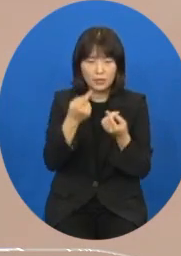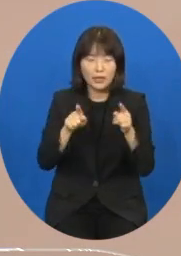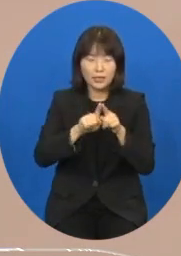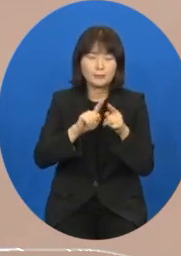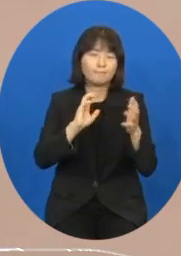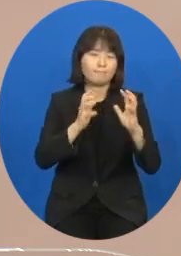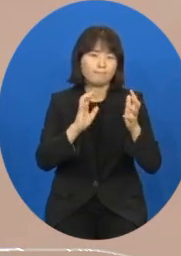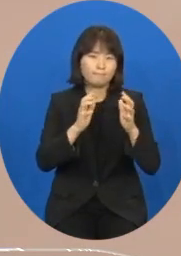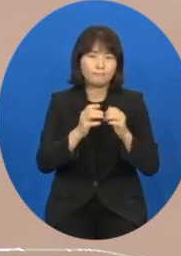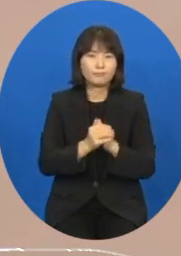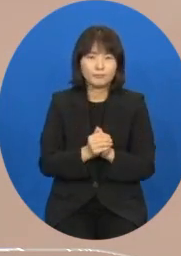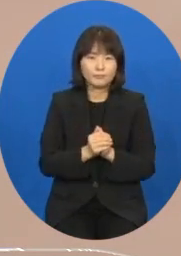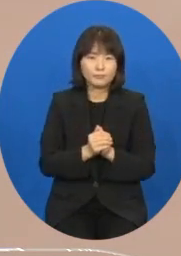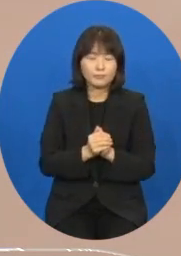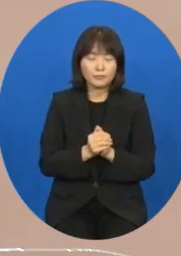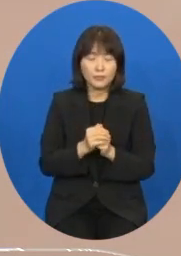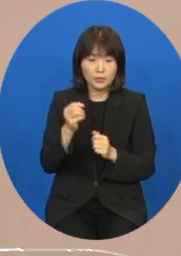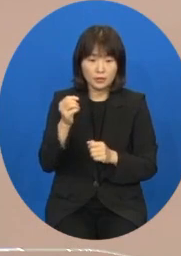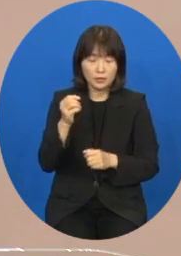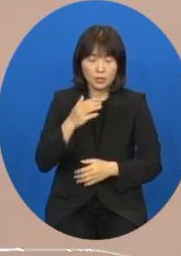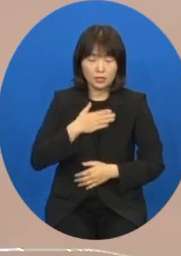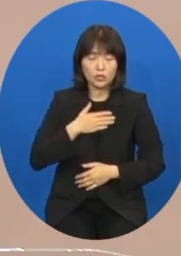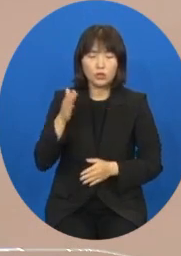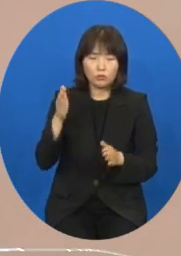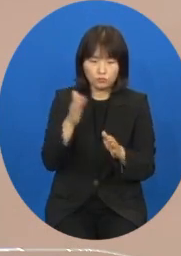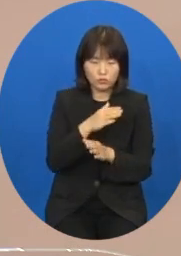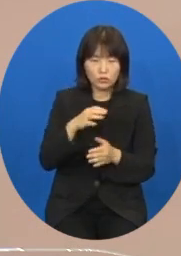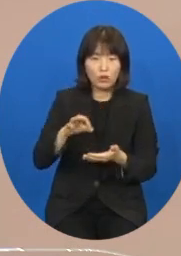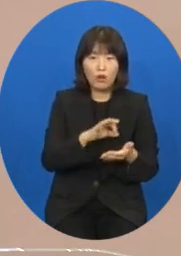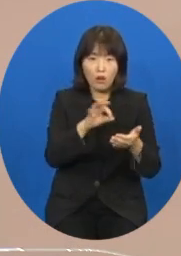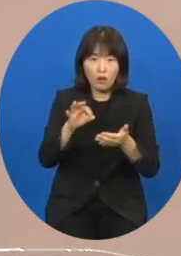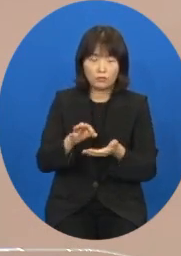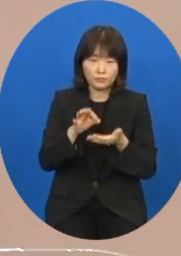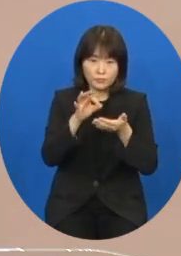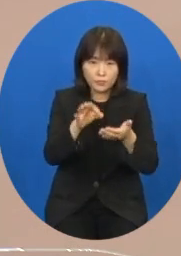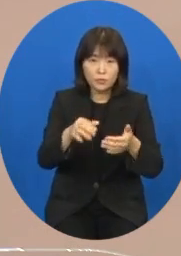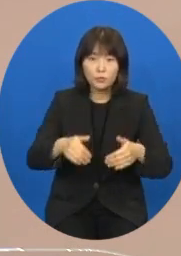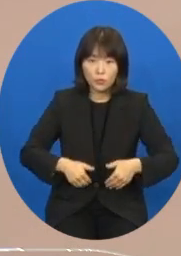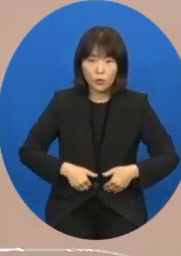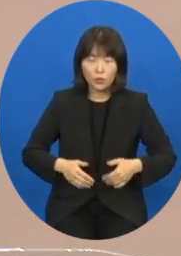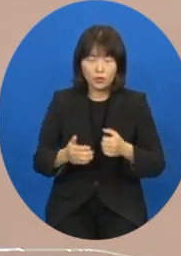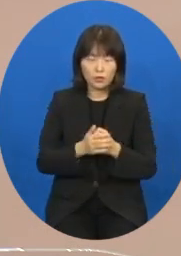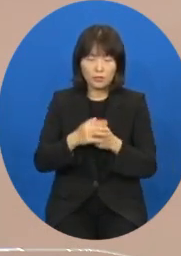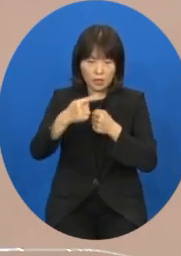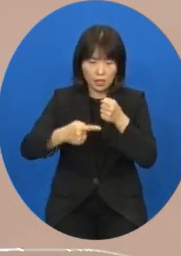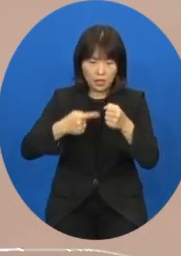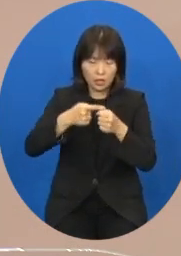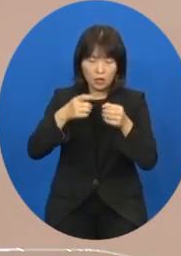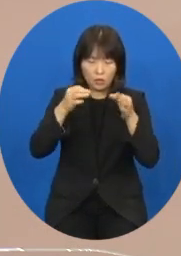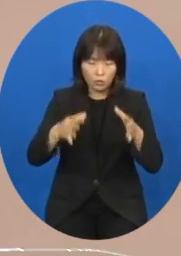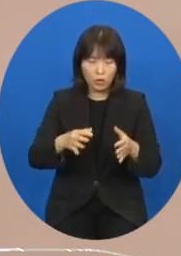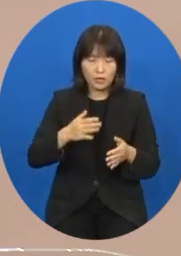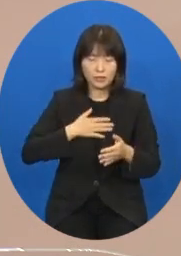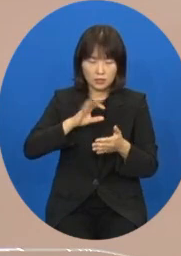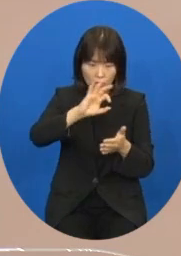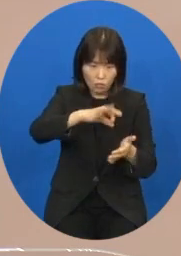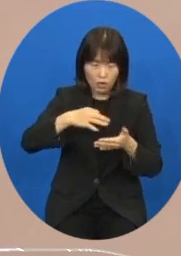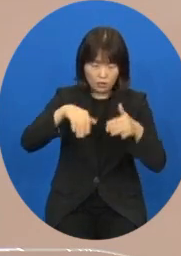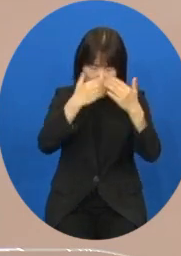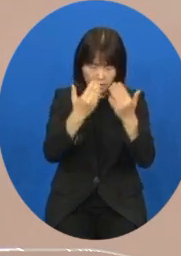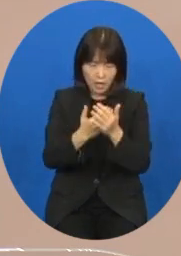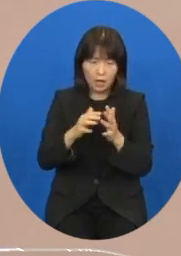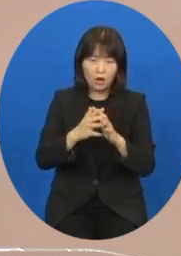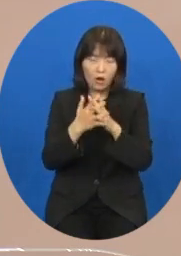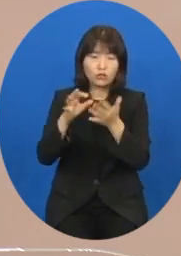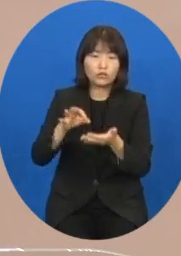우선 헌금을 해야 되겠기 때문에 1년 동안에 저희 생활비를 다 건축헌금으로 작정을 하고